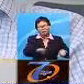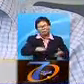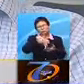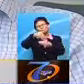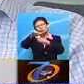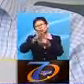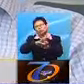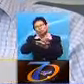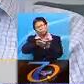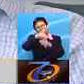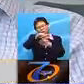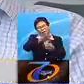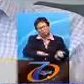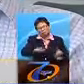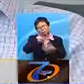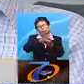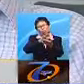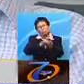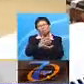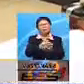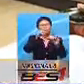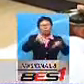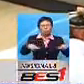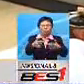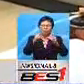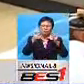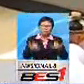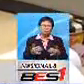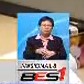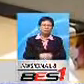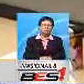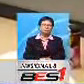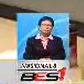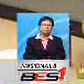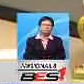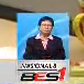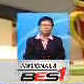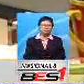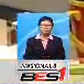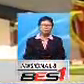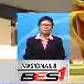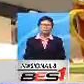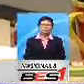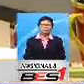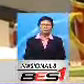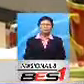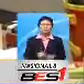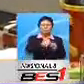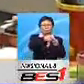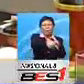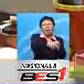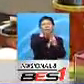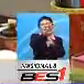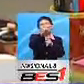kos untuk kerajaan ini boleh kita lakukan dengan segera dengan anggaran kadar caruman